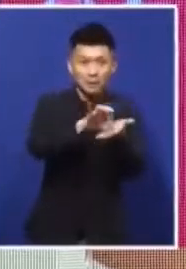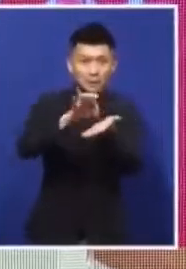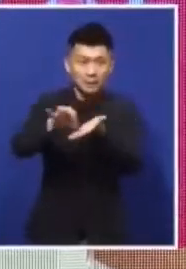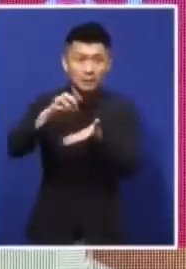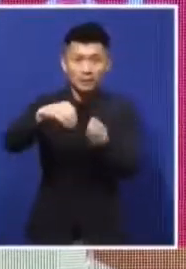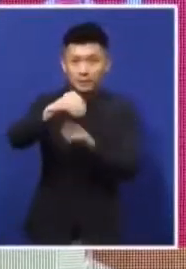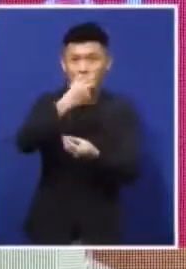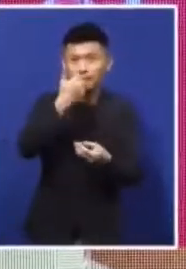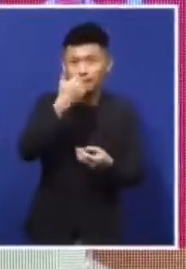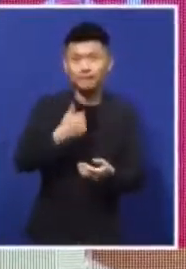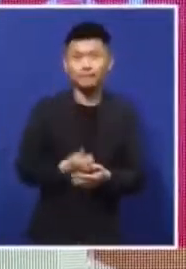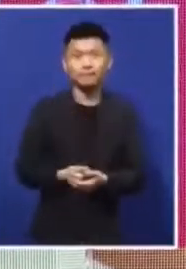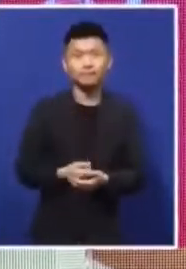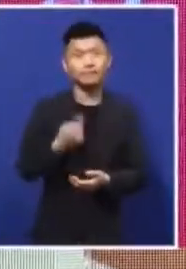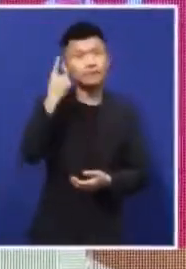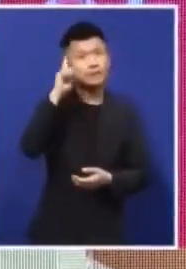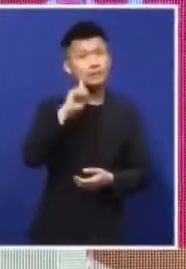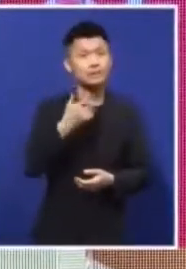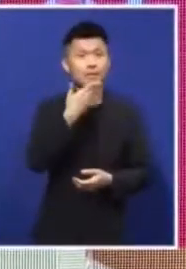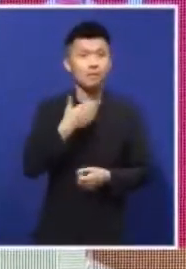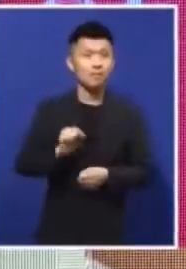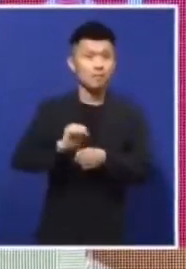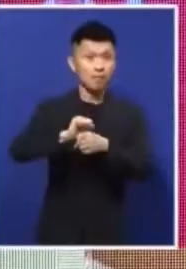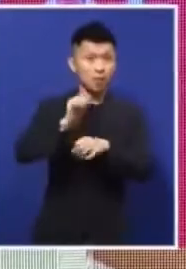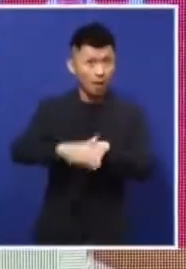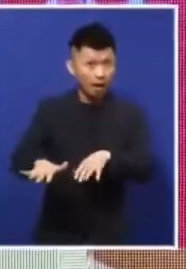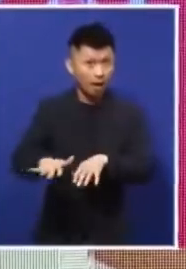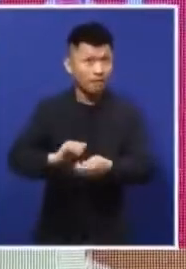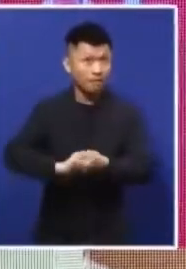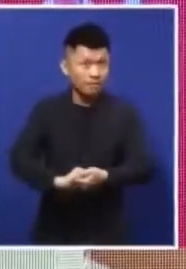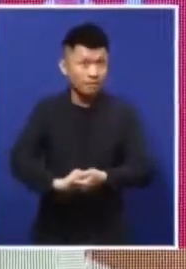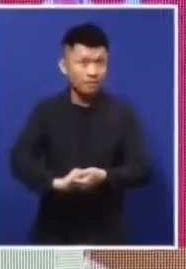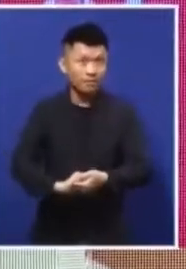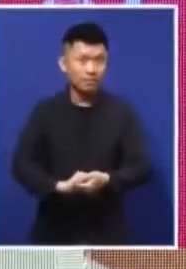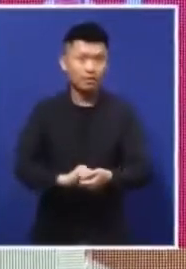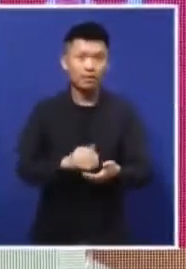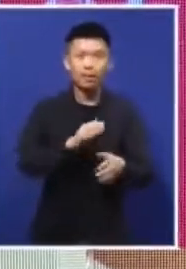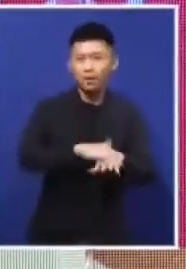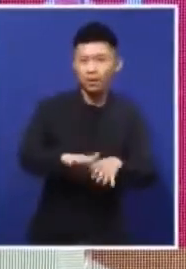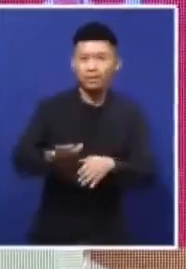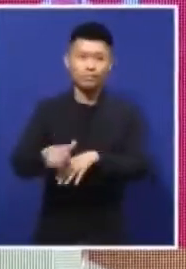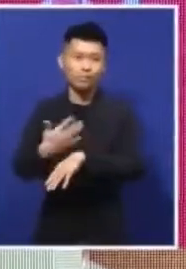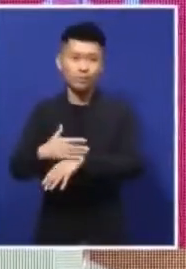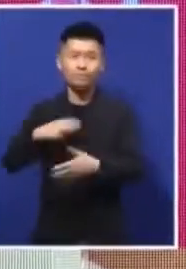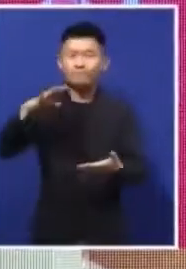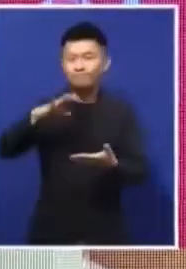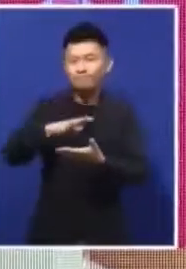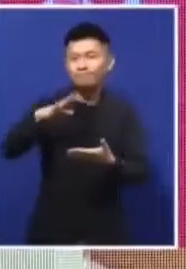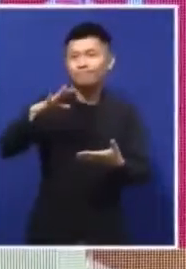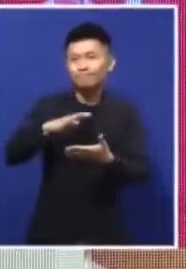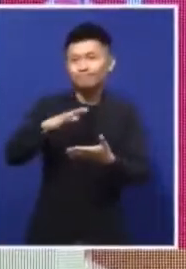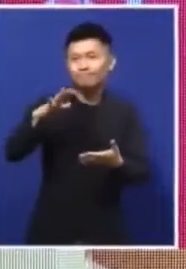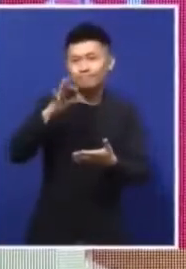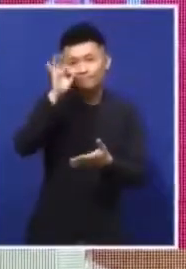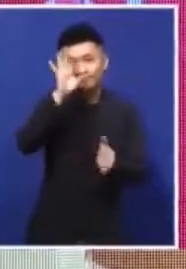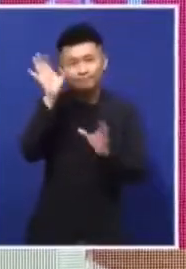理，对，我们不要把它这个讲的说排除或不排除，我想这个有弹性的一个方式来进行，